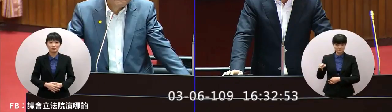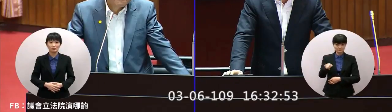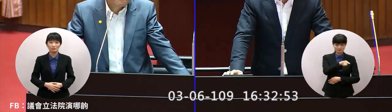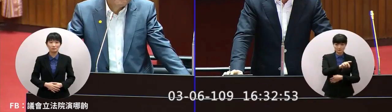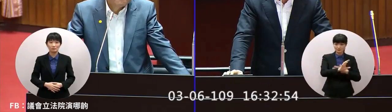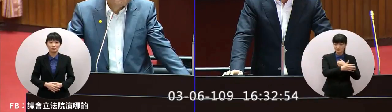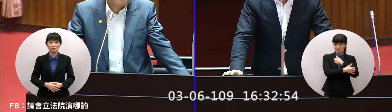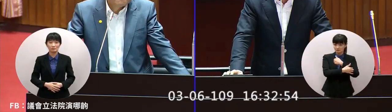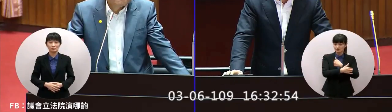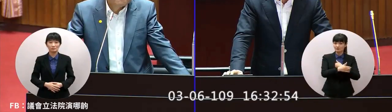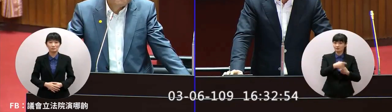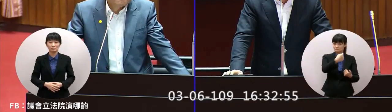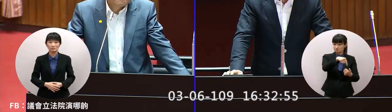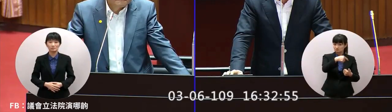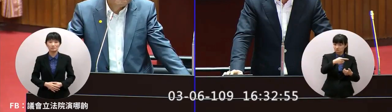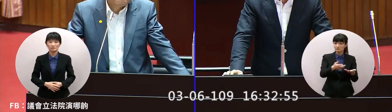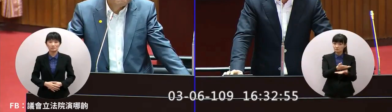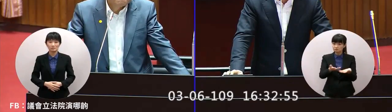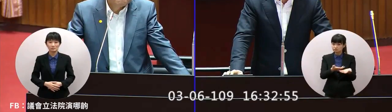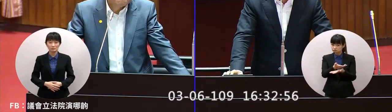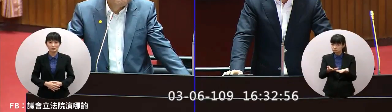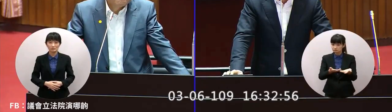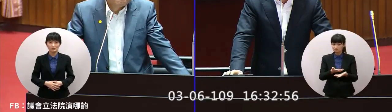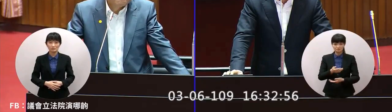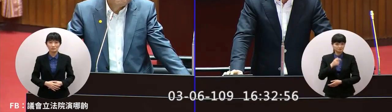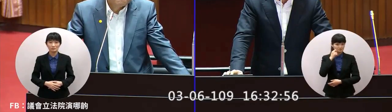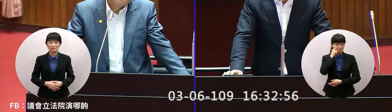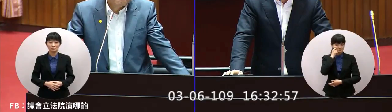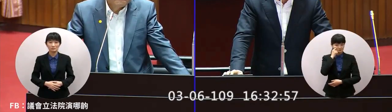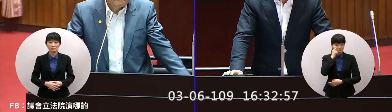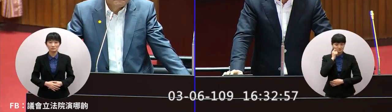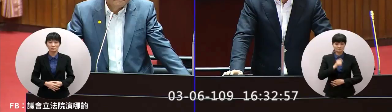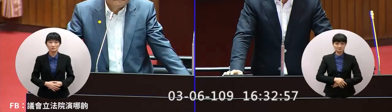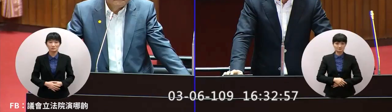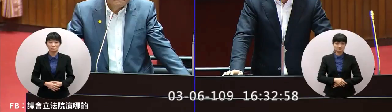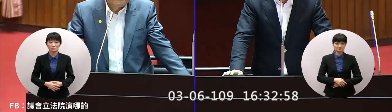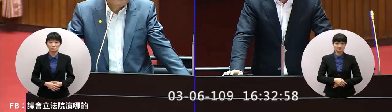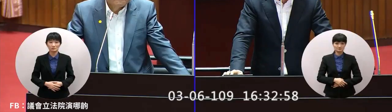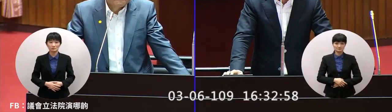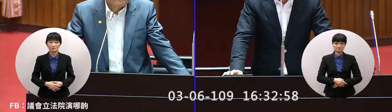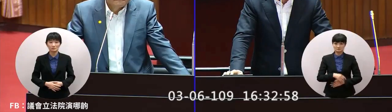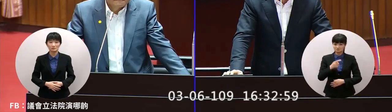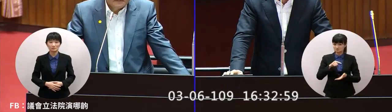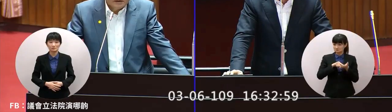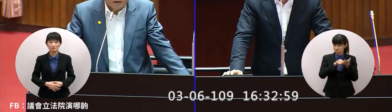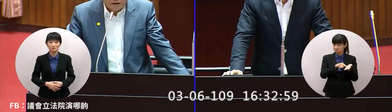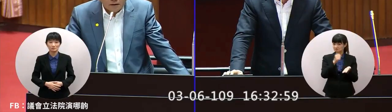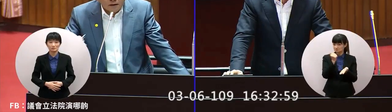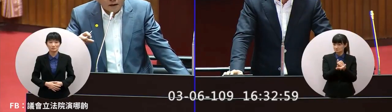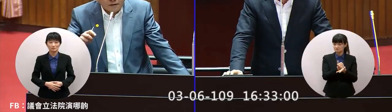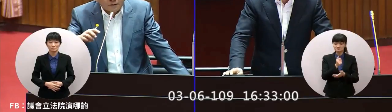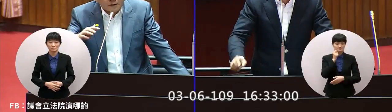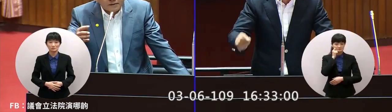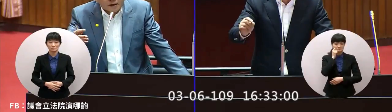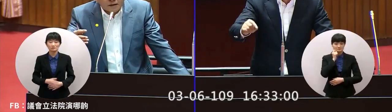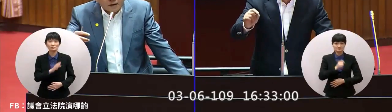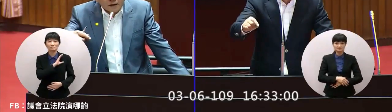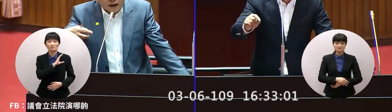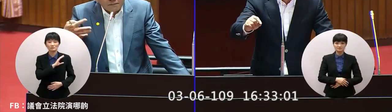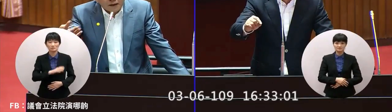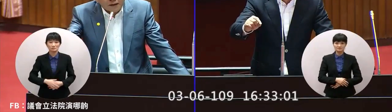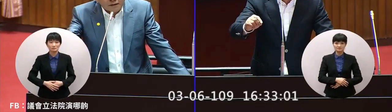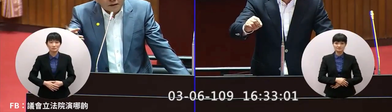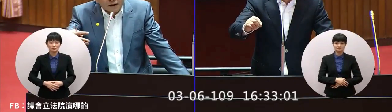语言，跟医院做相关的沟通，应该不是你讲的这么简单容易，甚至也申请得到的了。尤其有时候